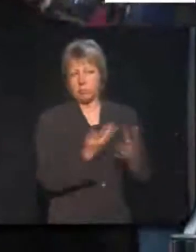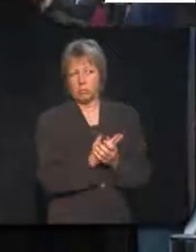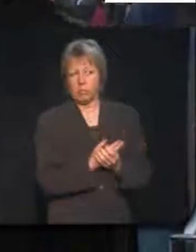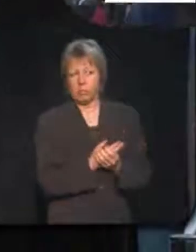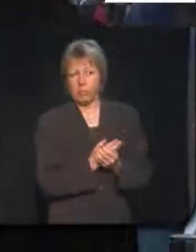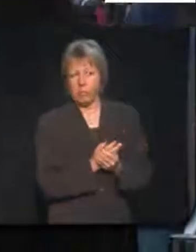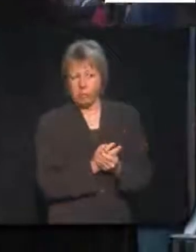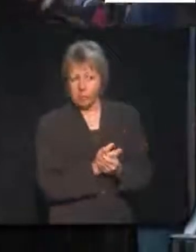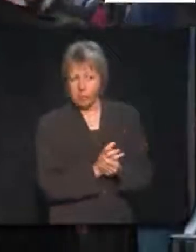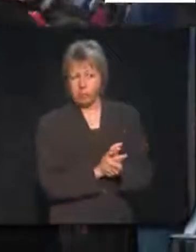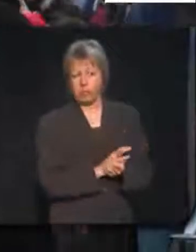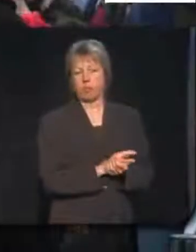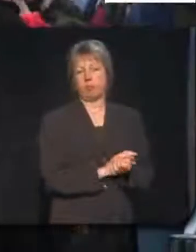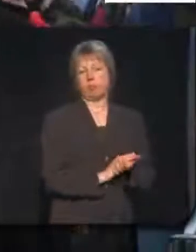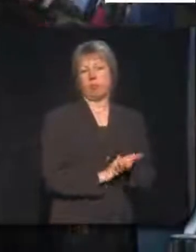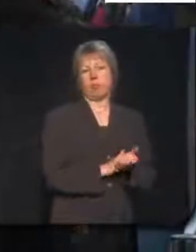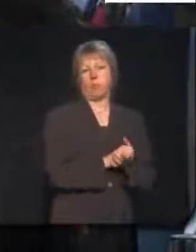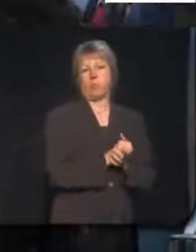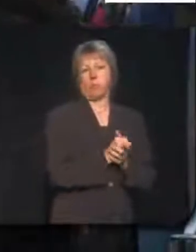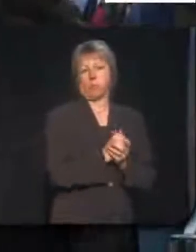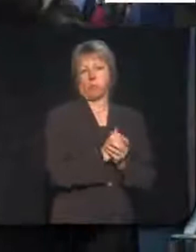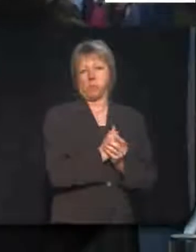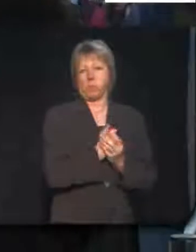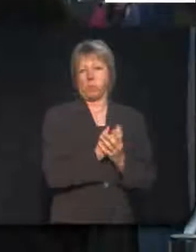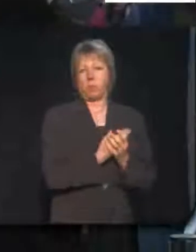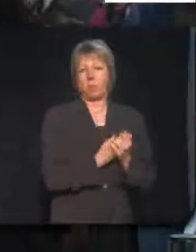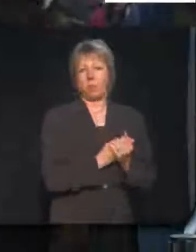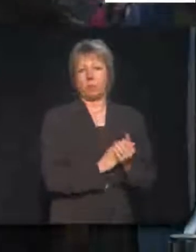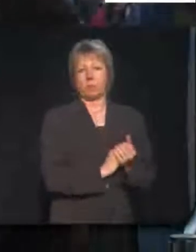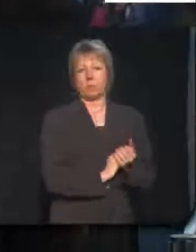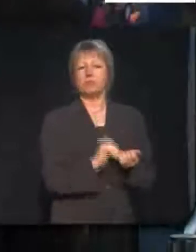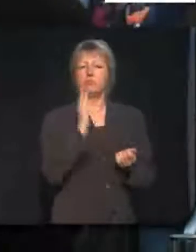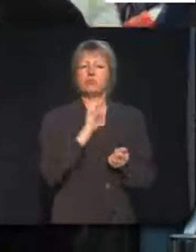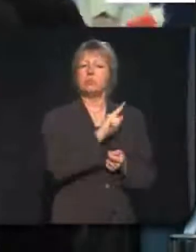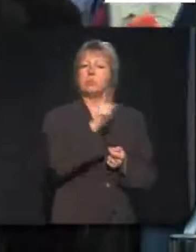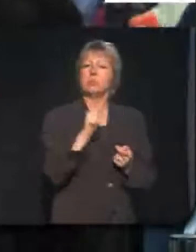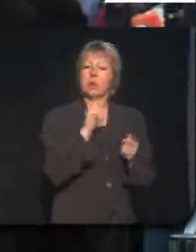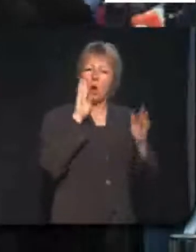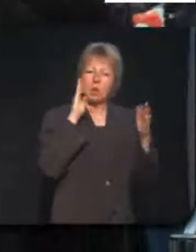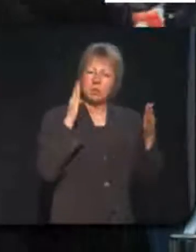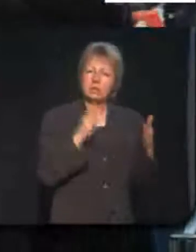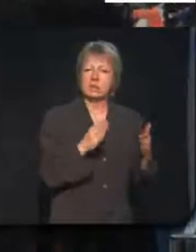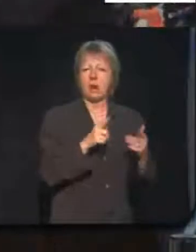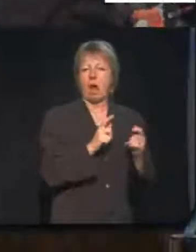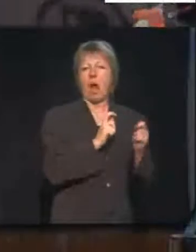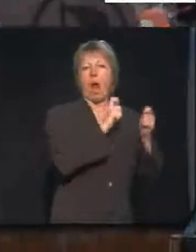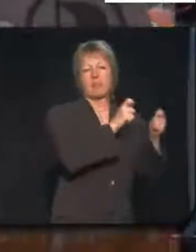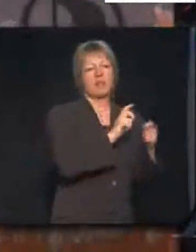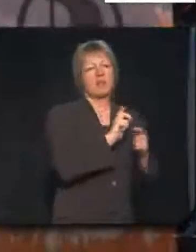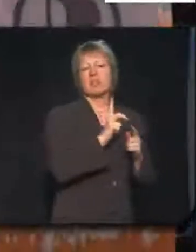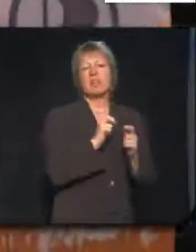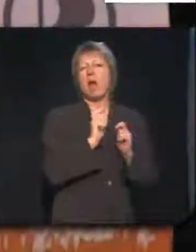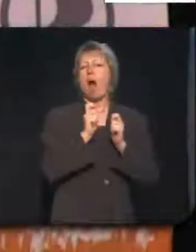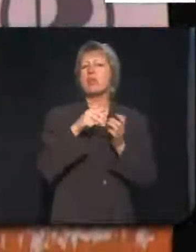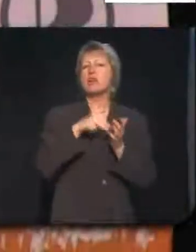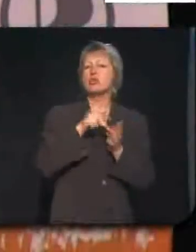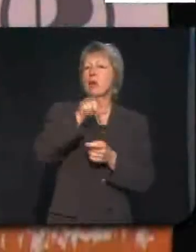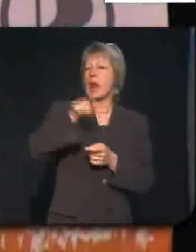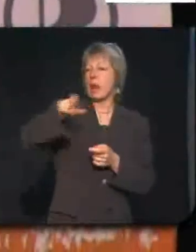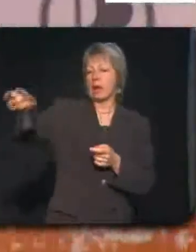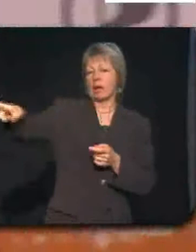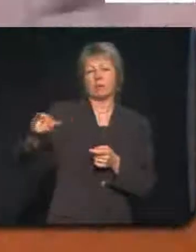in der Debatte dann sich auch auf die Anträge zu konzentrieren und nicht auf die Antragssteller dankeschön